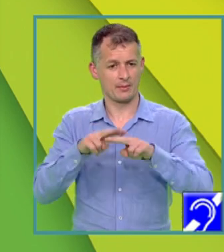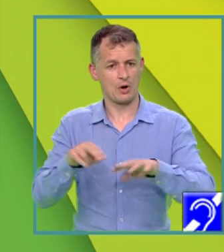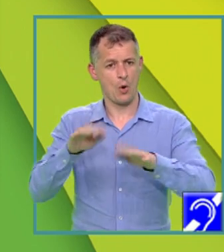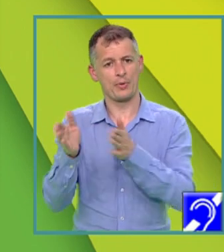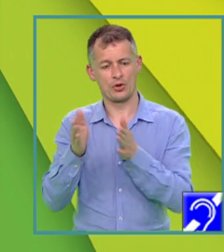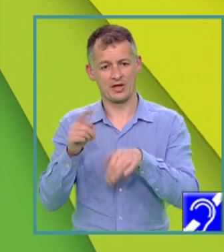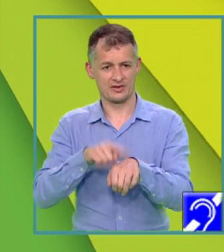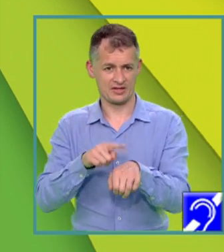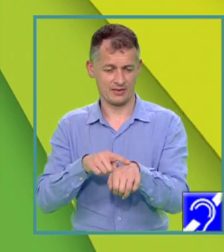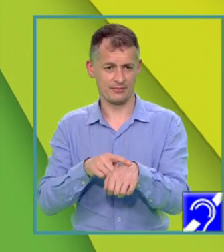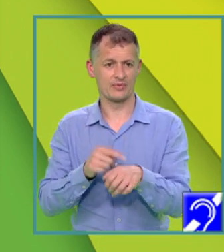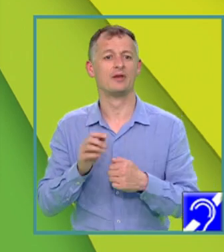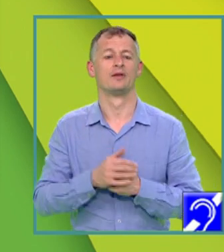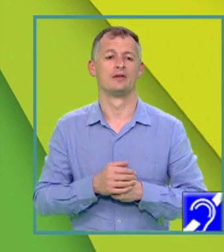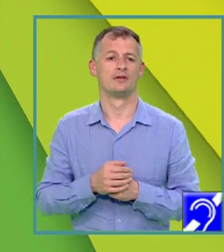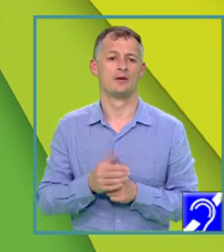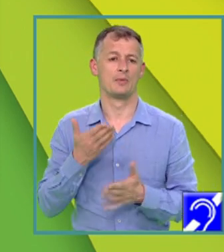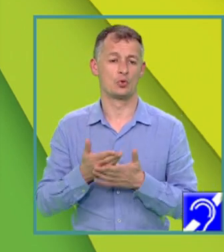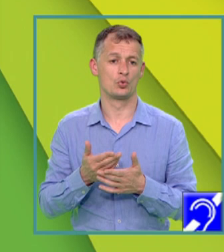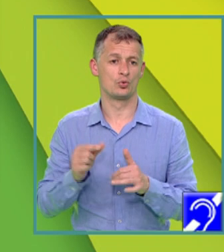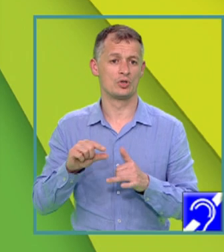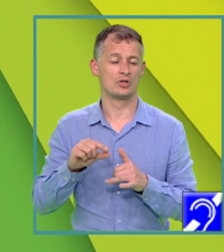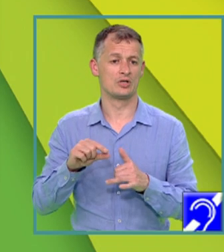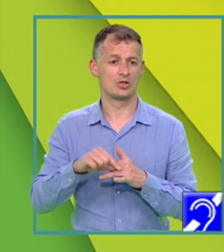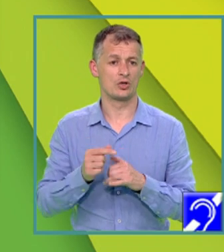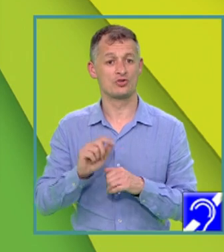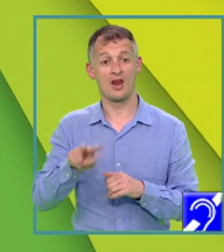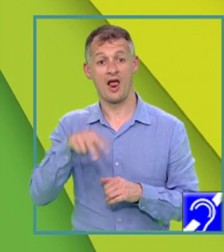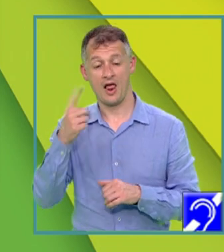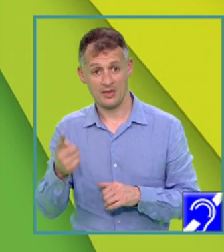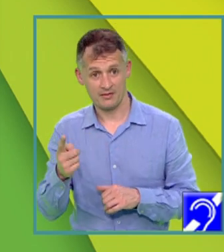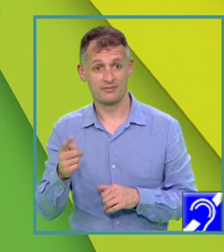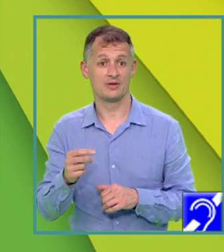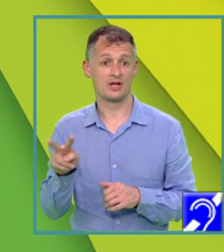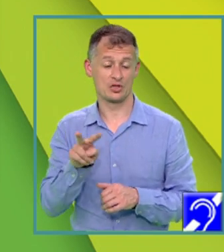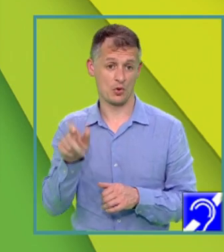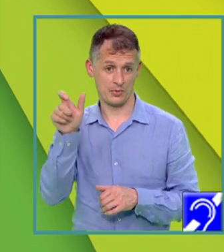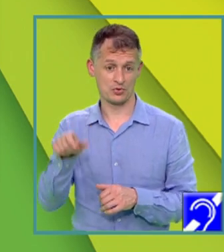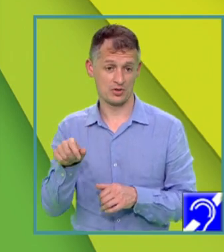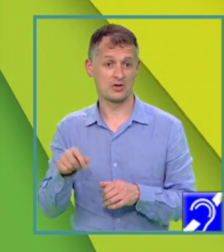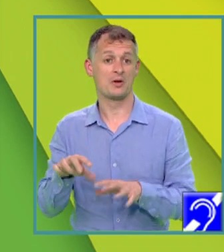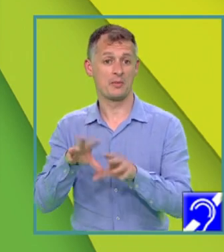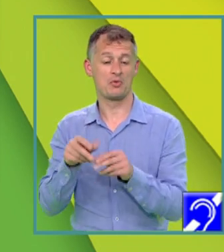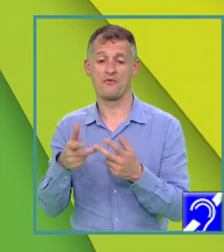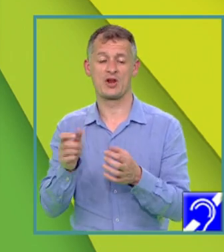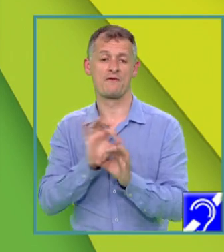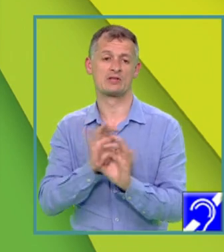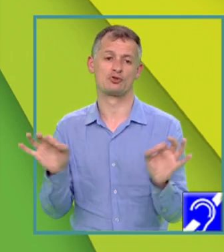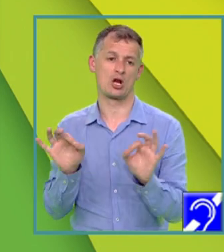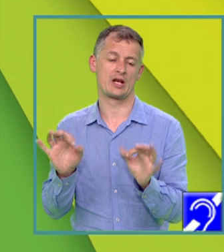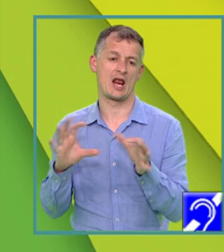împreună, care precede căsătoria, pe când celălalt tip propriu-zis, cei doi vor sta împreună fără a oficializa